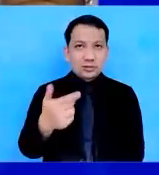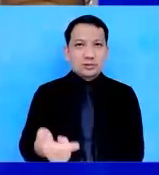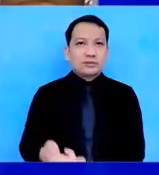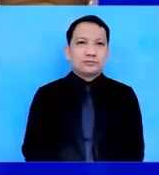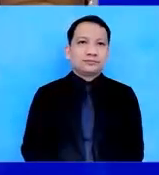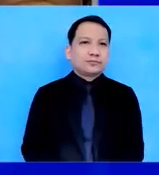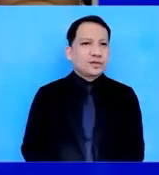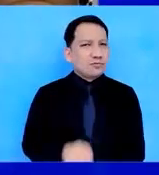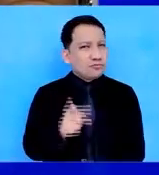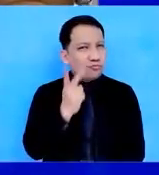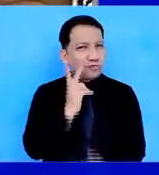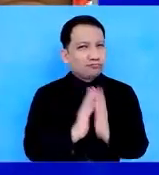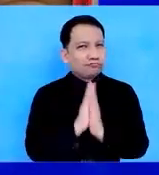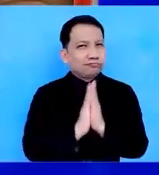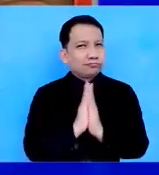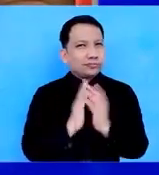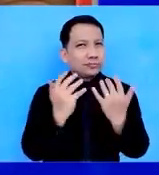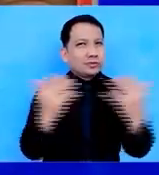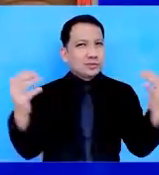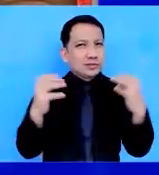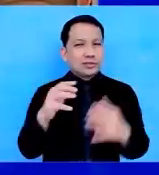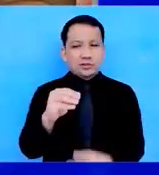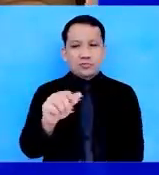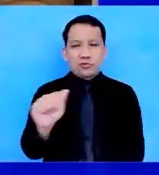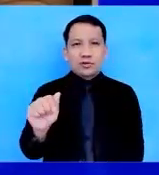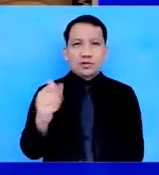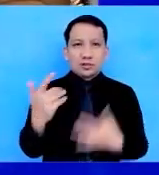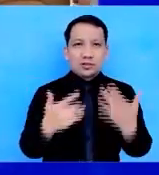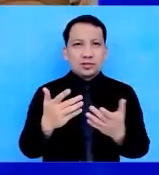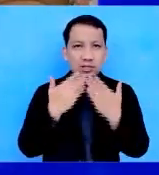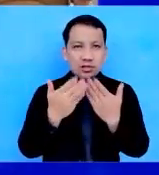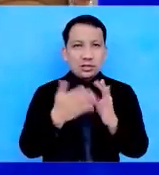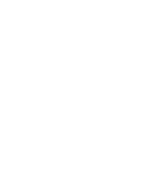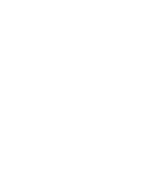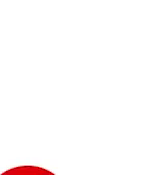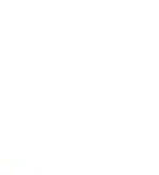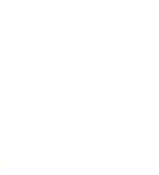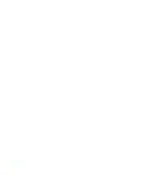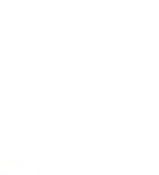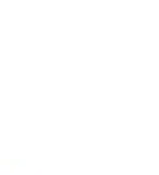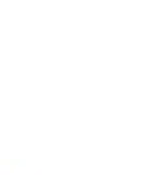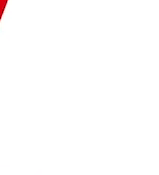Mukhang exciting ang atmosphere dyan sa Mau Arena. Enjoy mo yan. Maraming salamat, Ian Suyu.